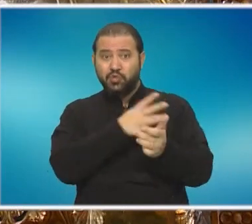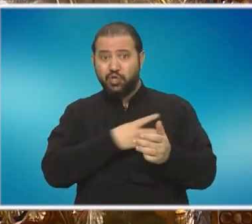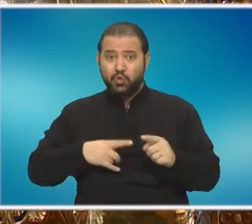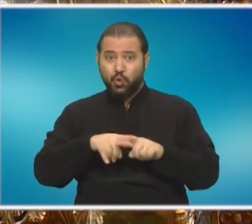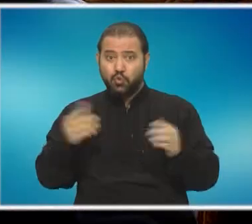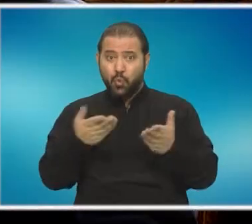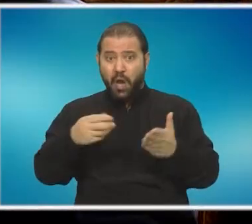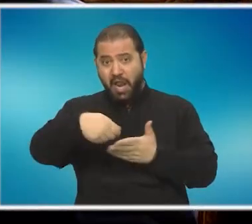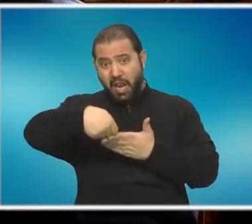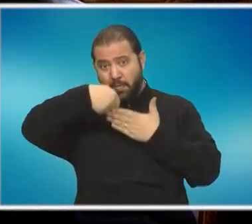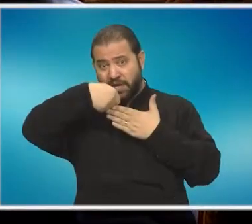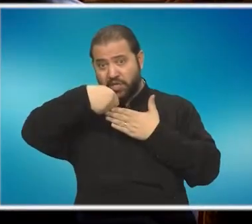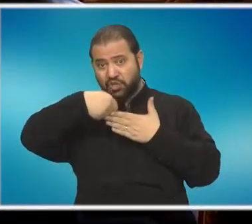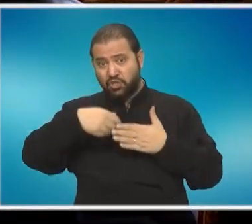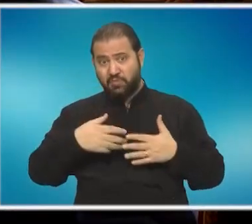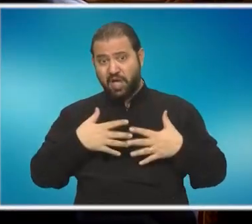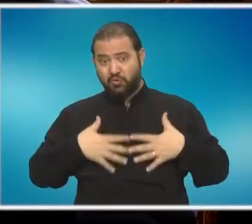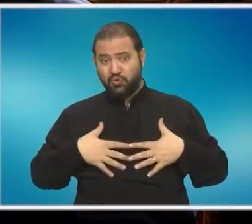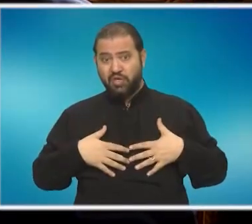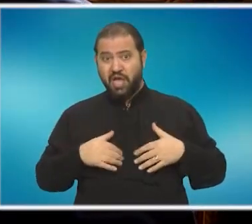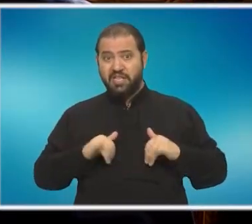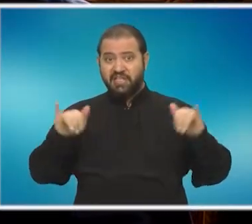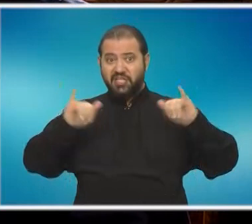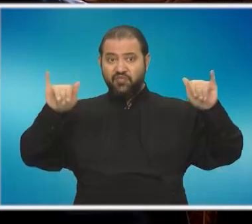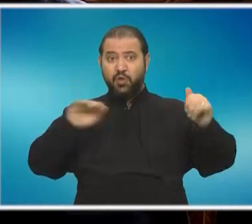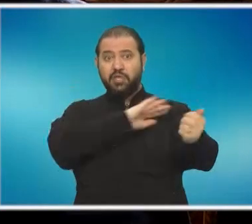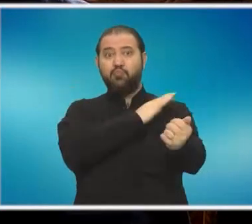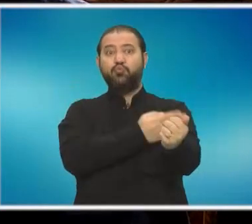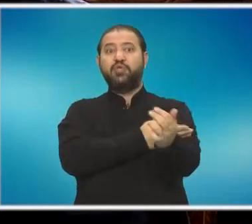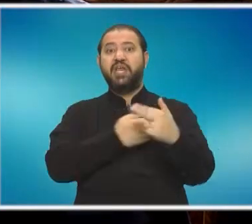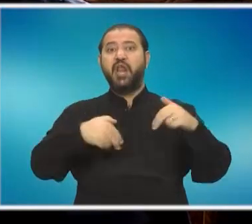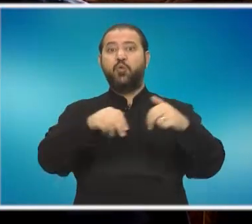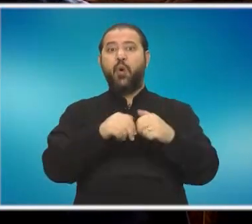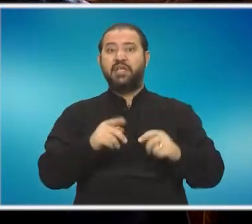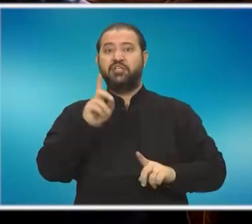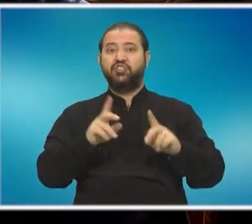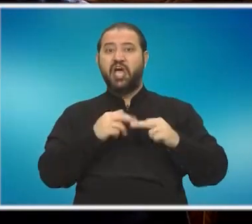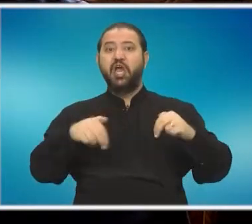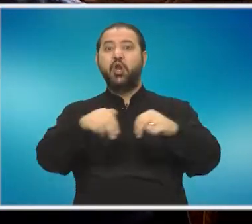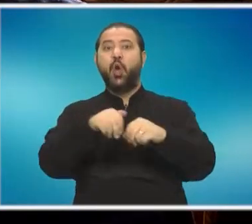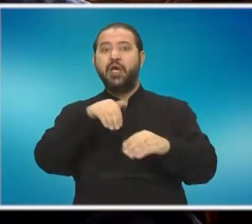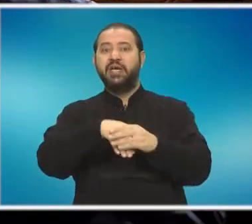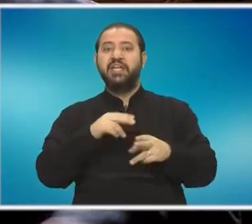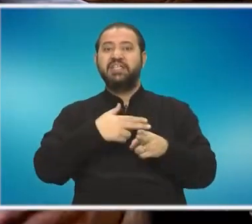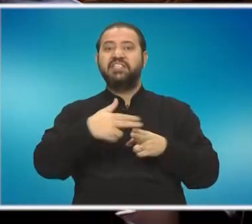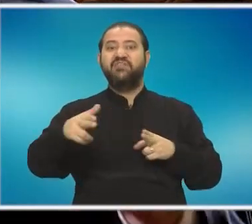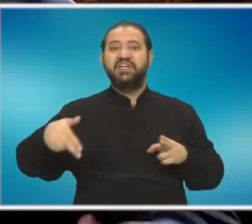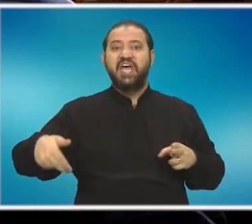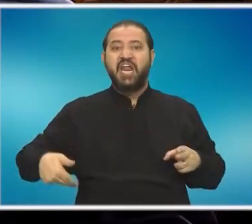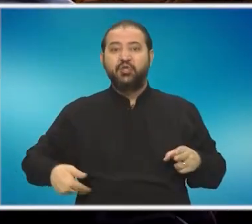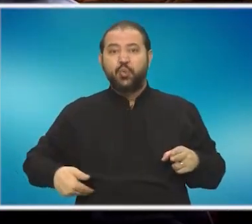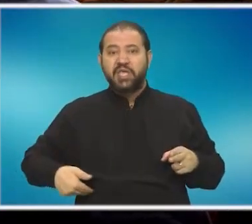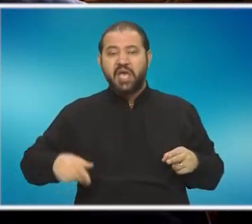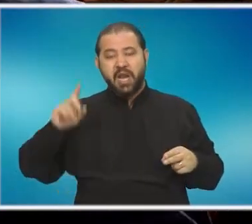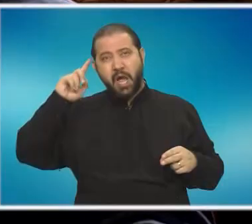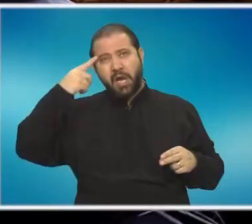tu nu ți le asimilezi și în cadrul Sfintei Liturghii, cum spune Sfântul Ioan Gură de Aur, ori te gândești la